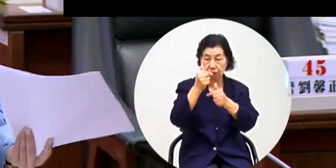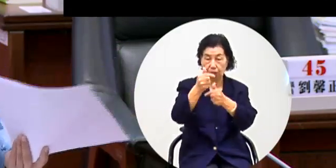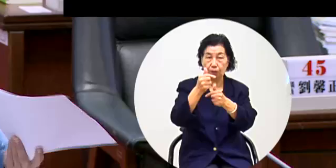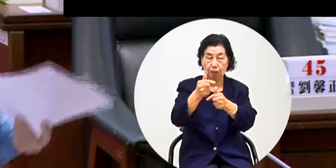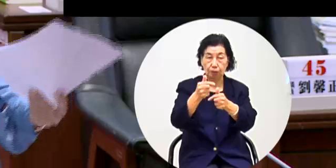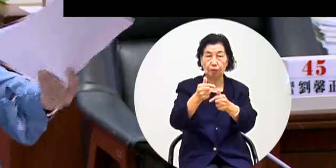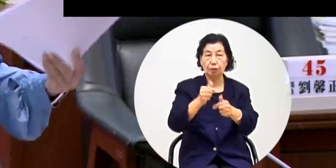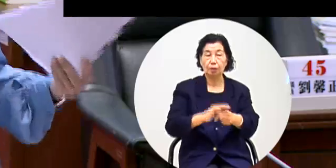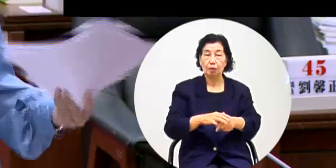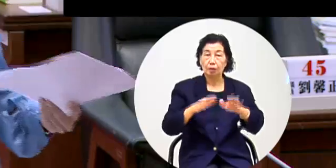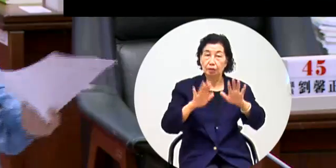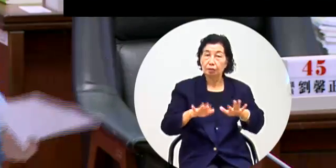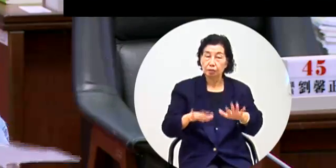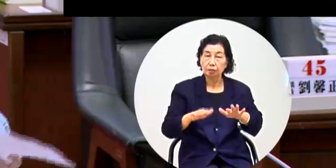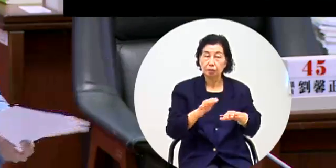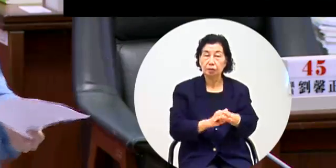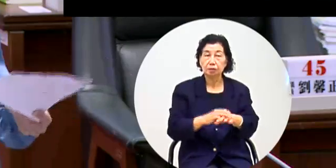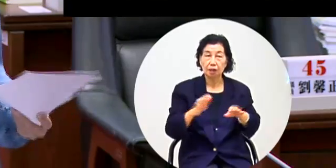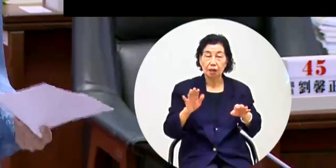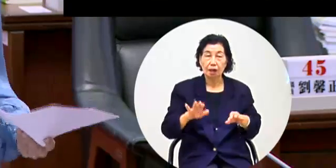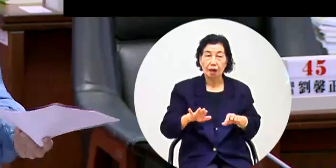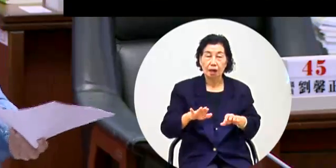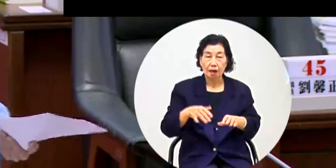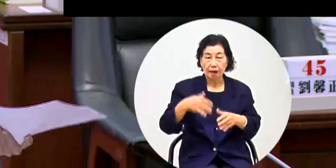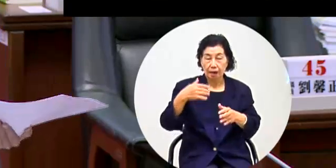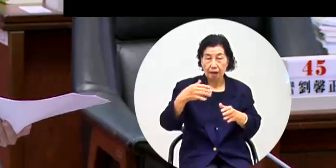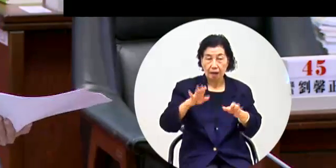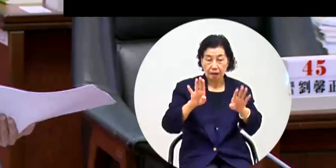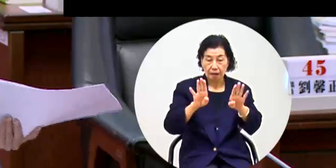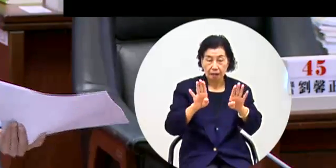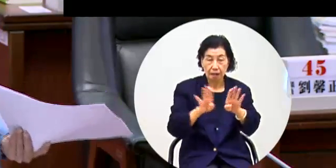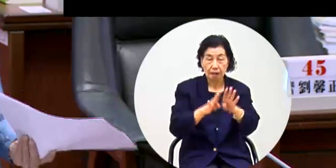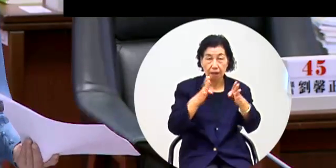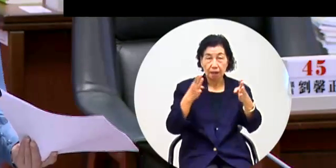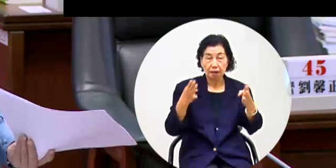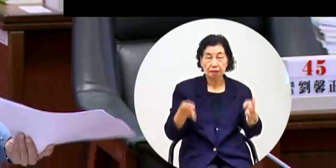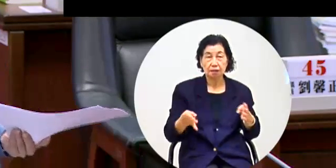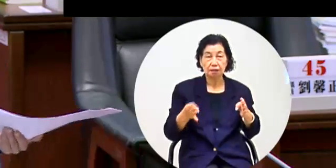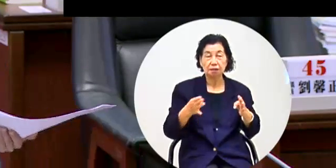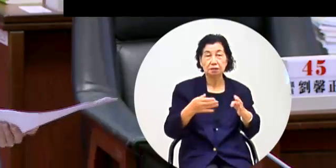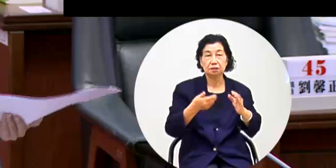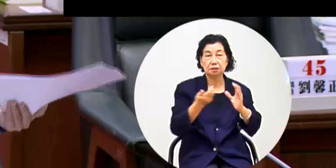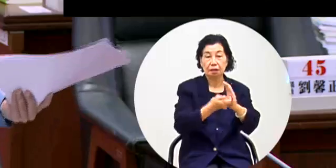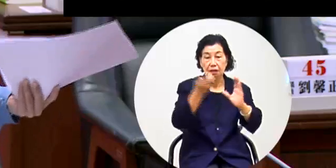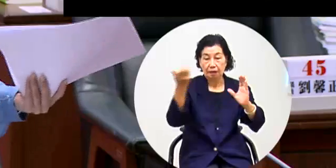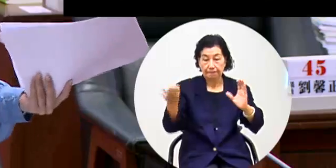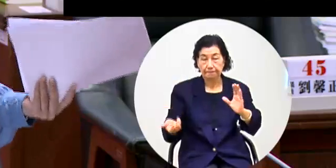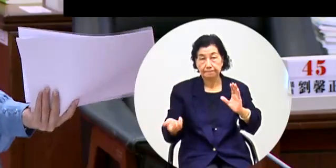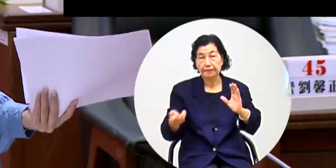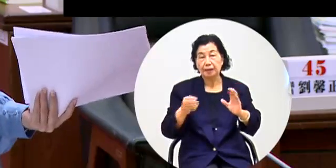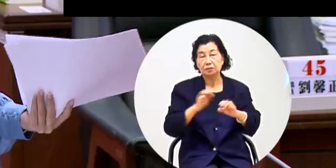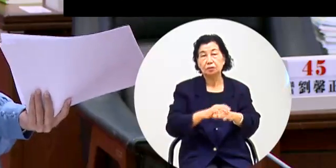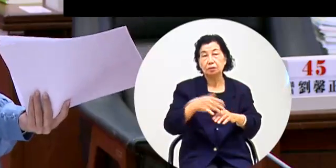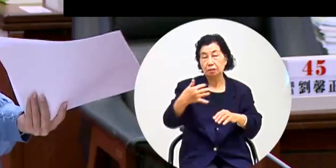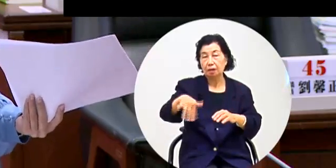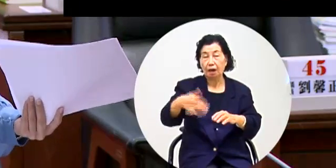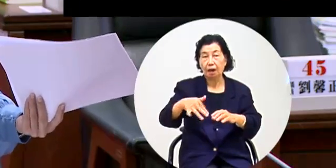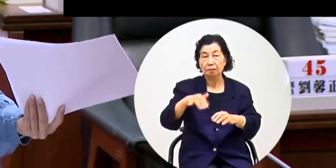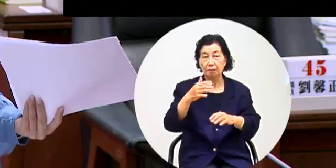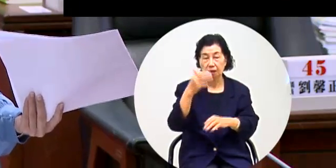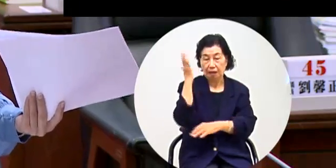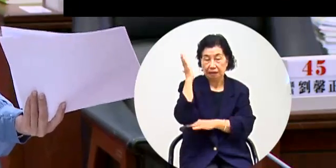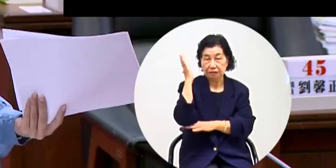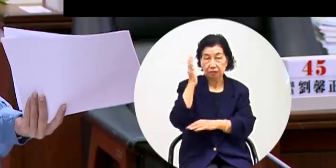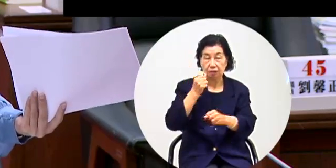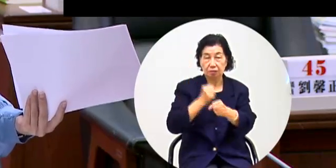始迁村，连中央都阿北跟咱讲，咱当时要迁村，我们就开始查估房子。所以呢，我在这边就要拜托市长，就是说内